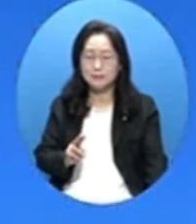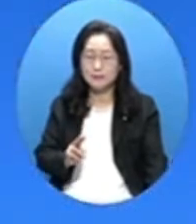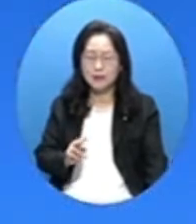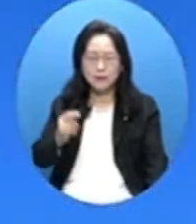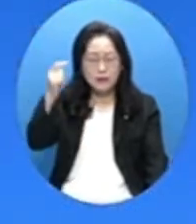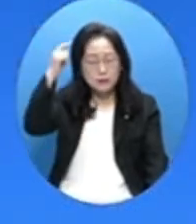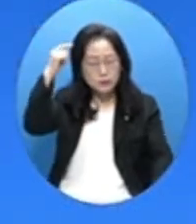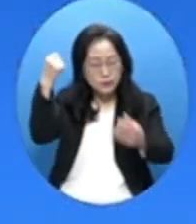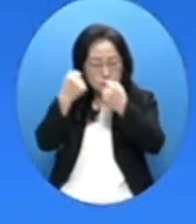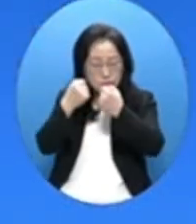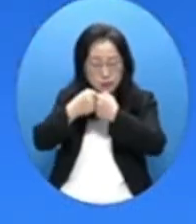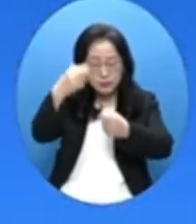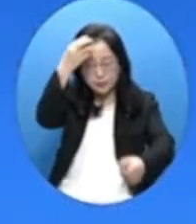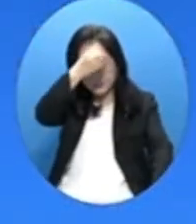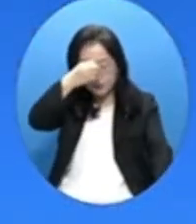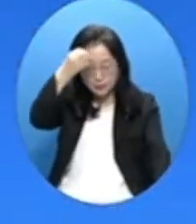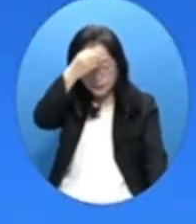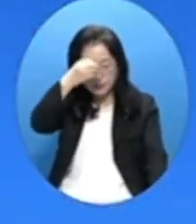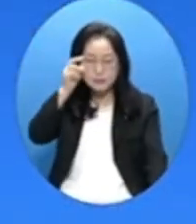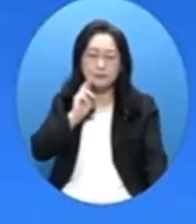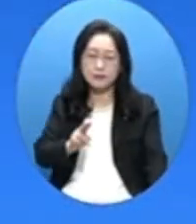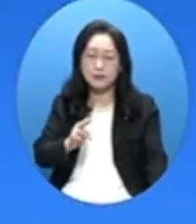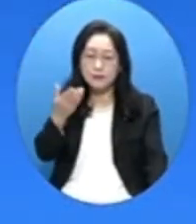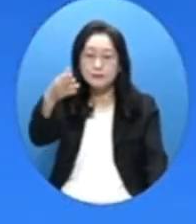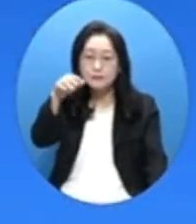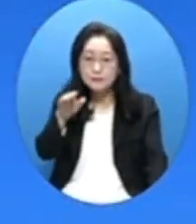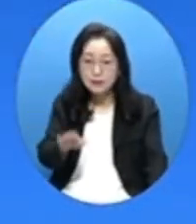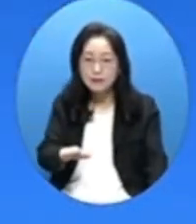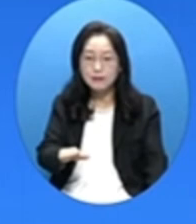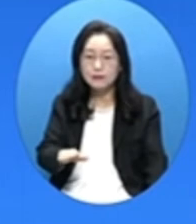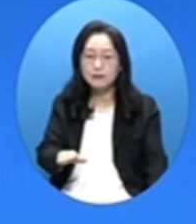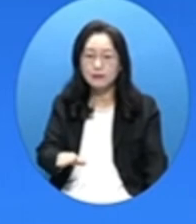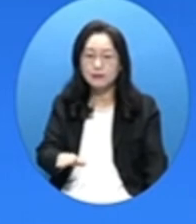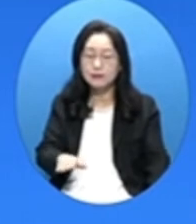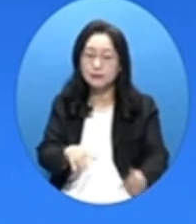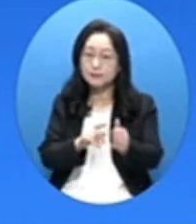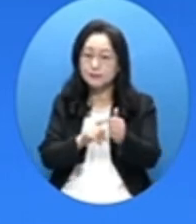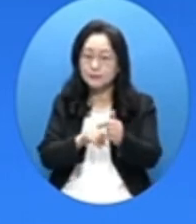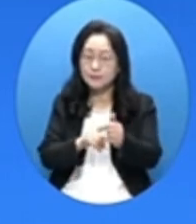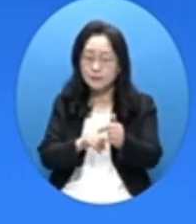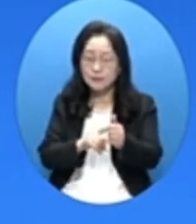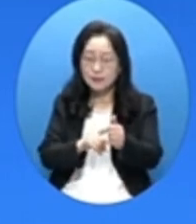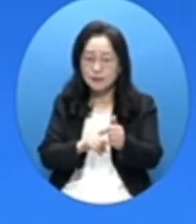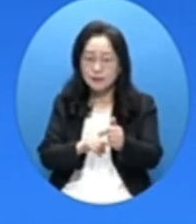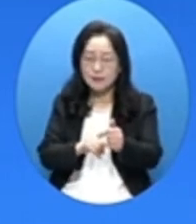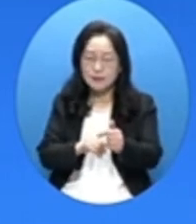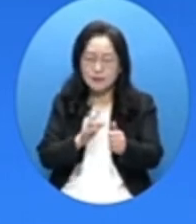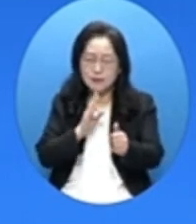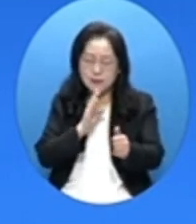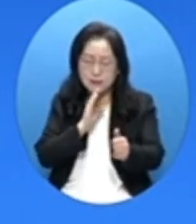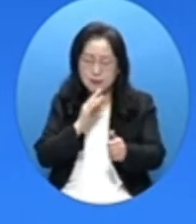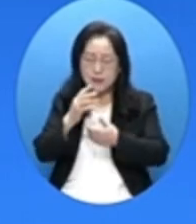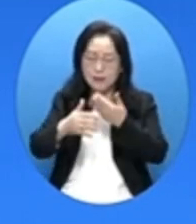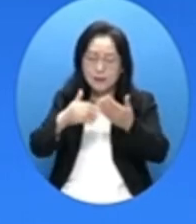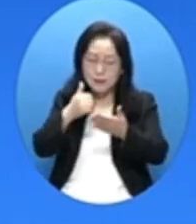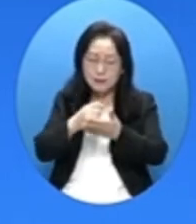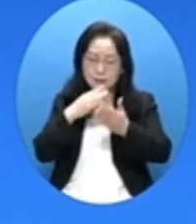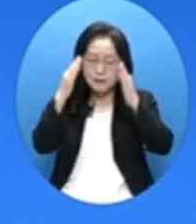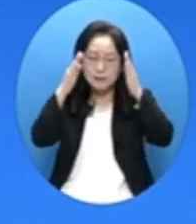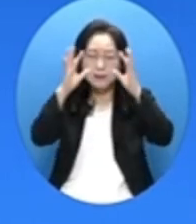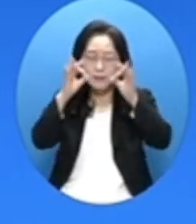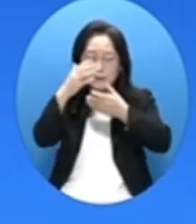늘 두통이고 어지럼이 있었습니다 그러나 그가 기억이 들어오는 그 순간부터 매 순간 주님만 바라보았습니다